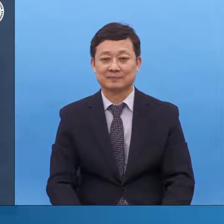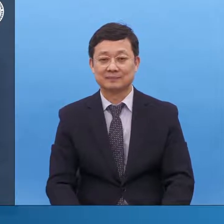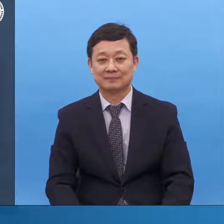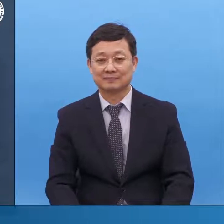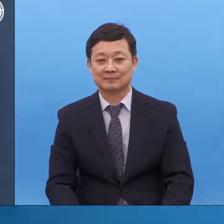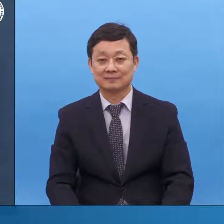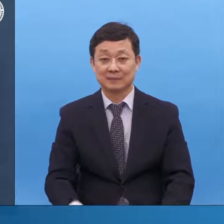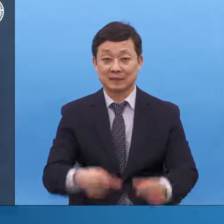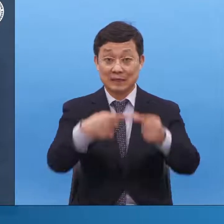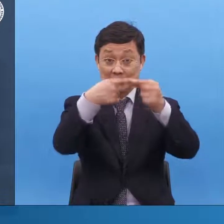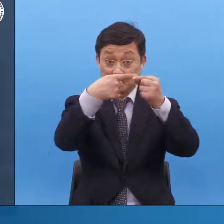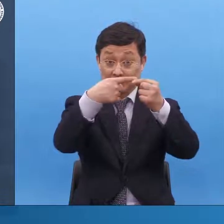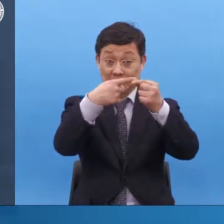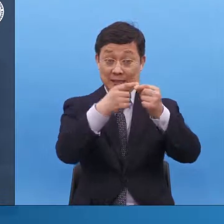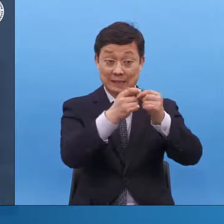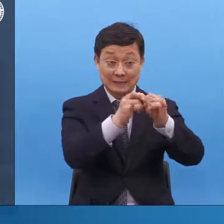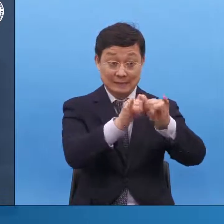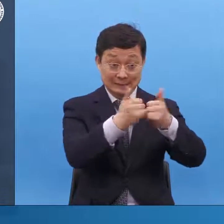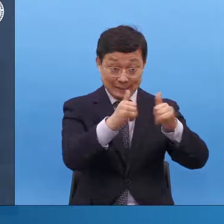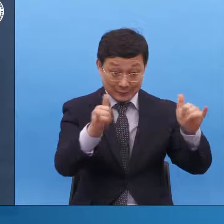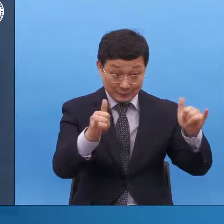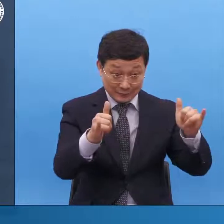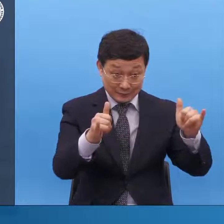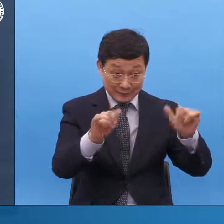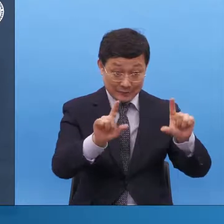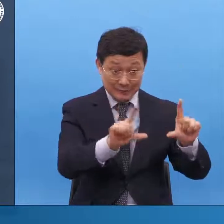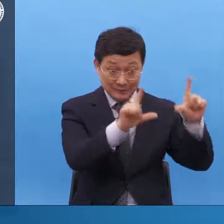사람들의 현장을 보고요. People's fields.